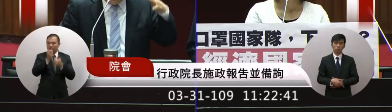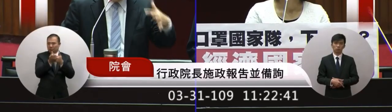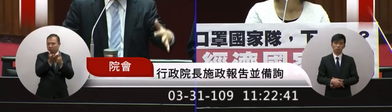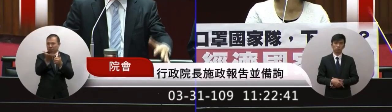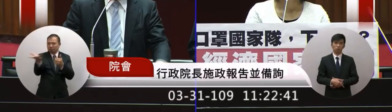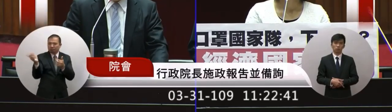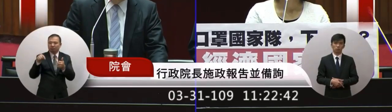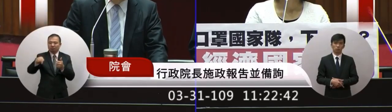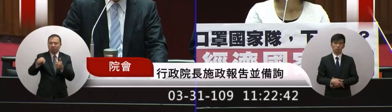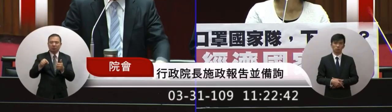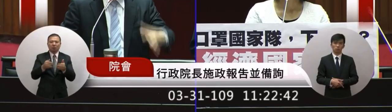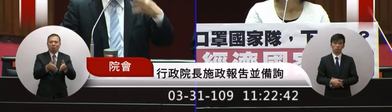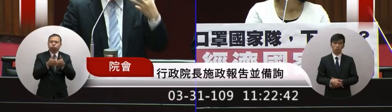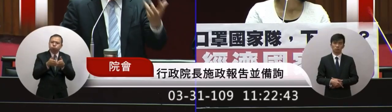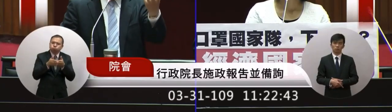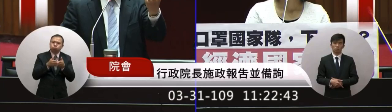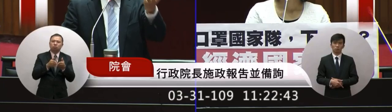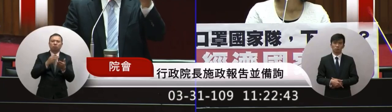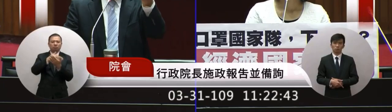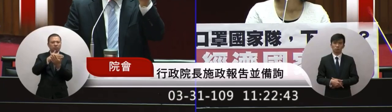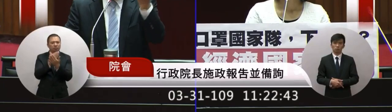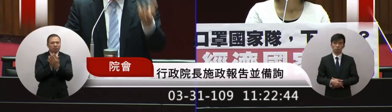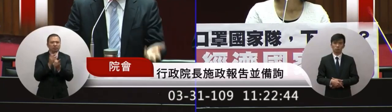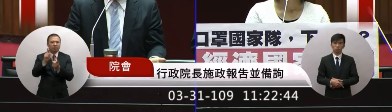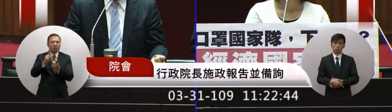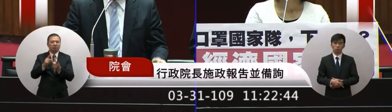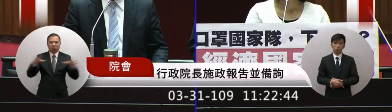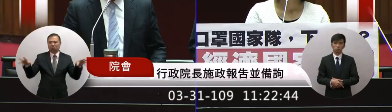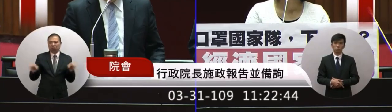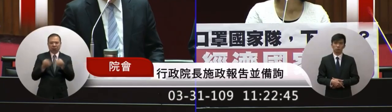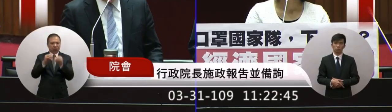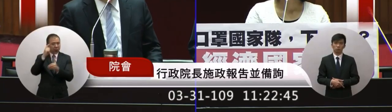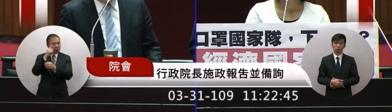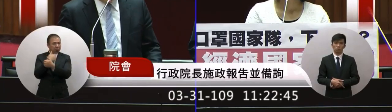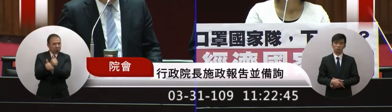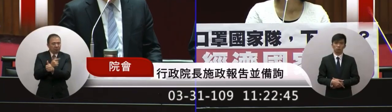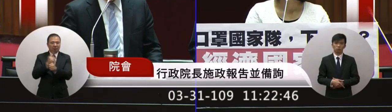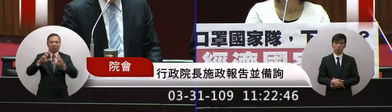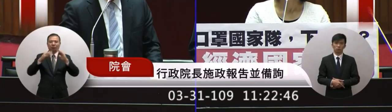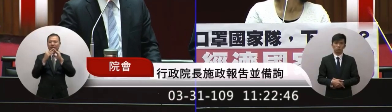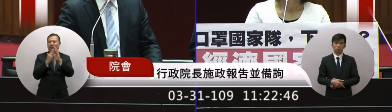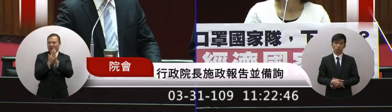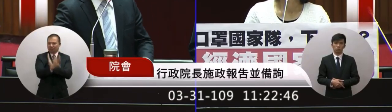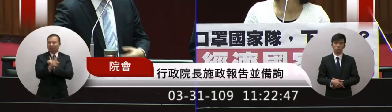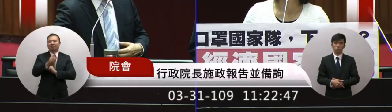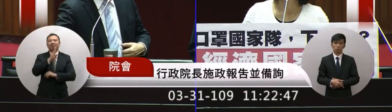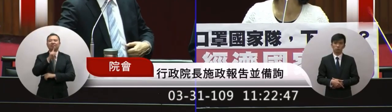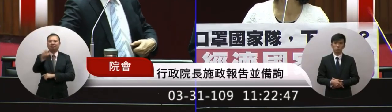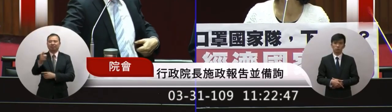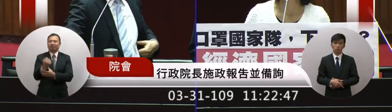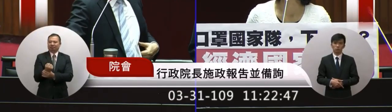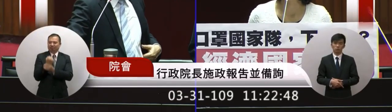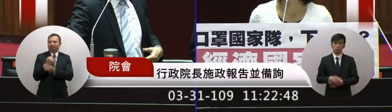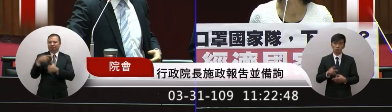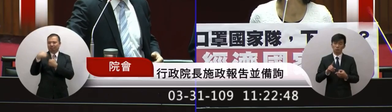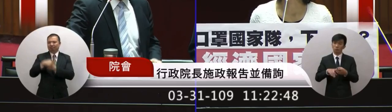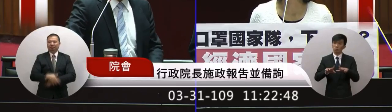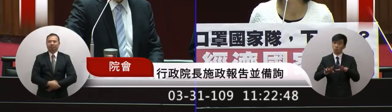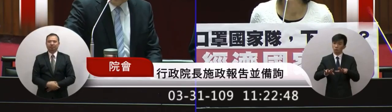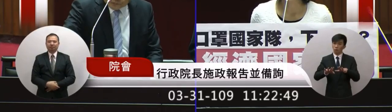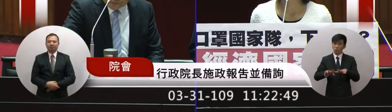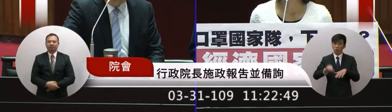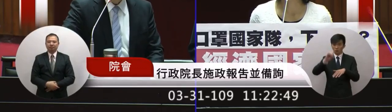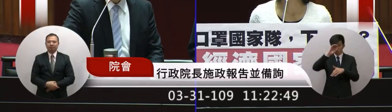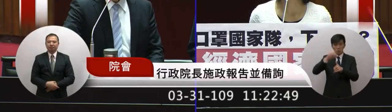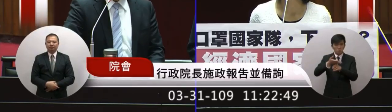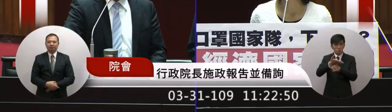们再大举的投入，这整个都是国家队，还请委员多指教。 好，所以说随着疫情的